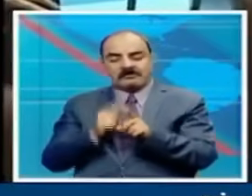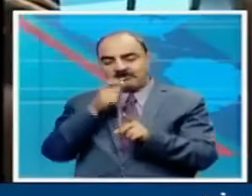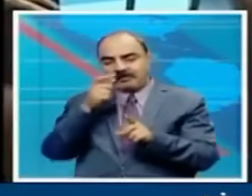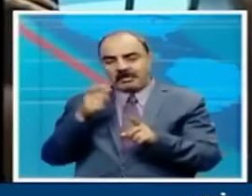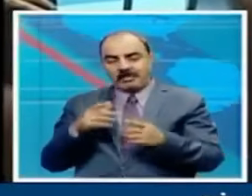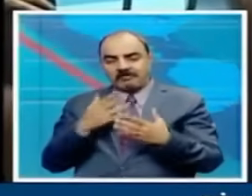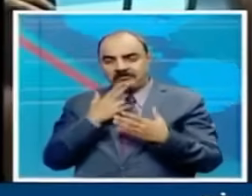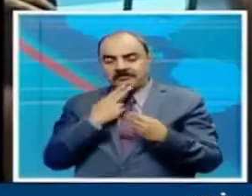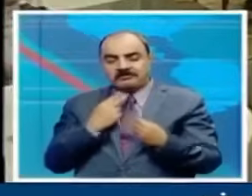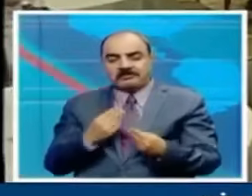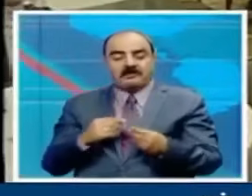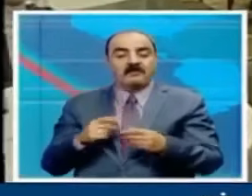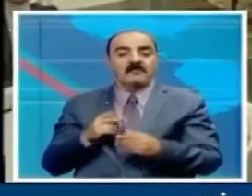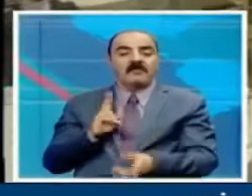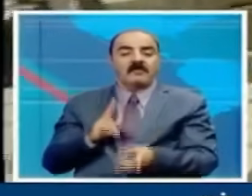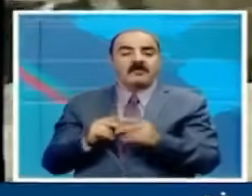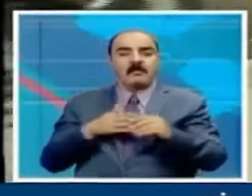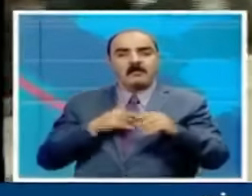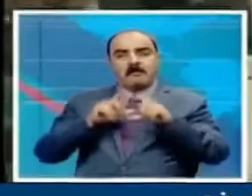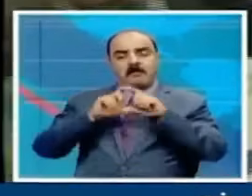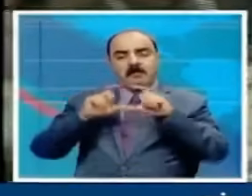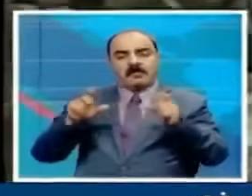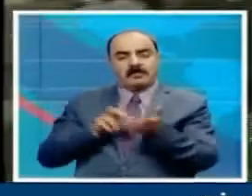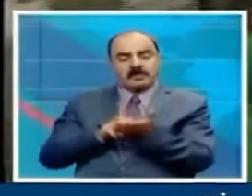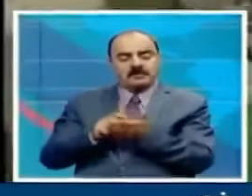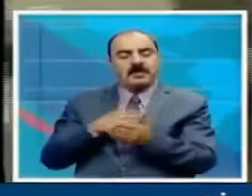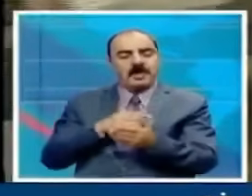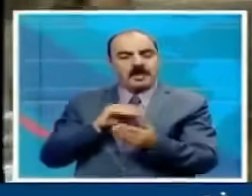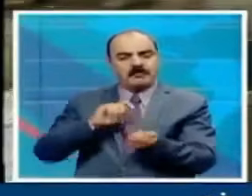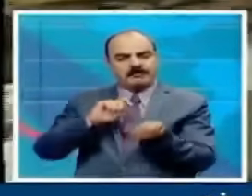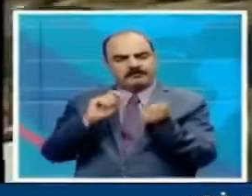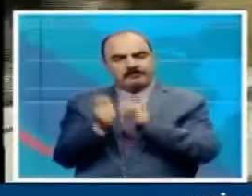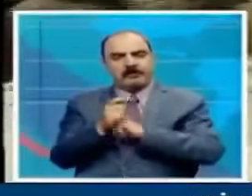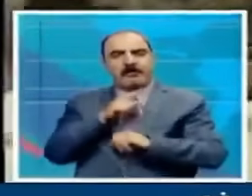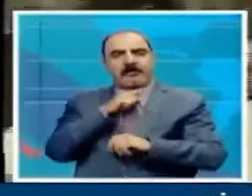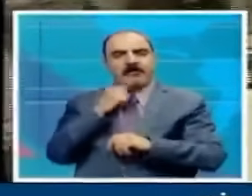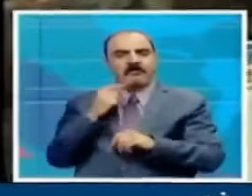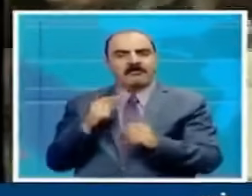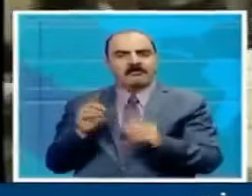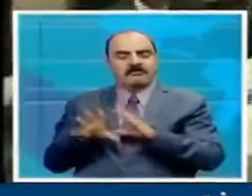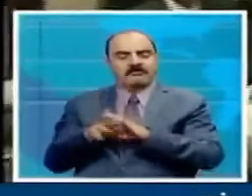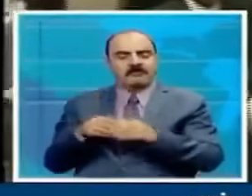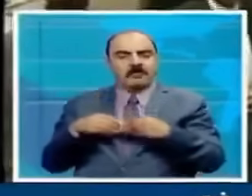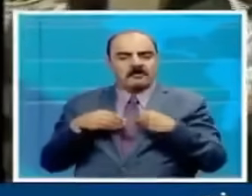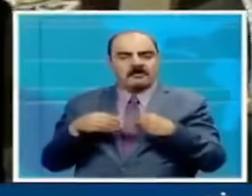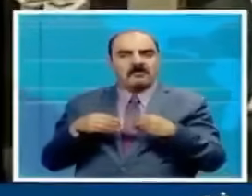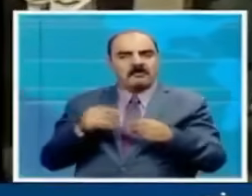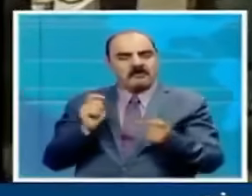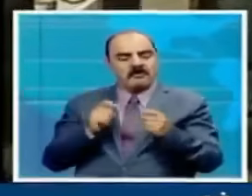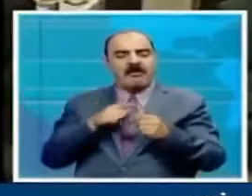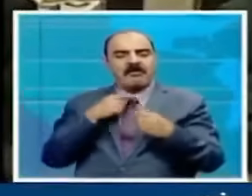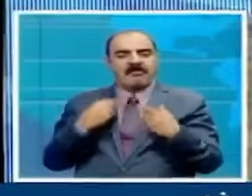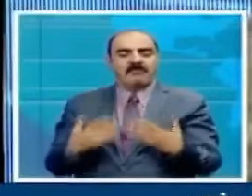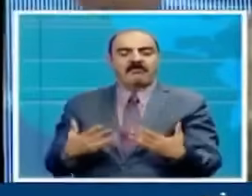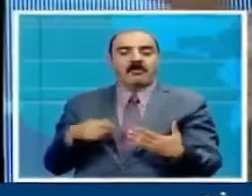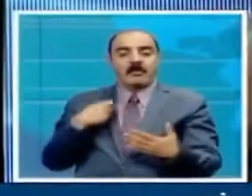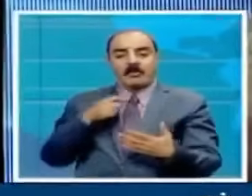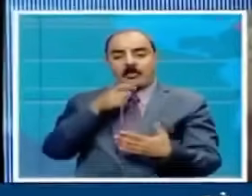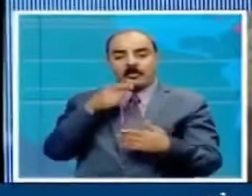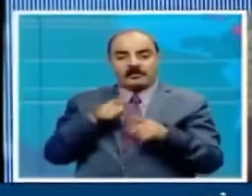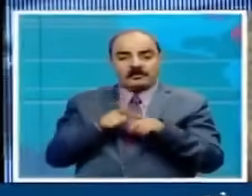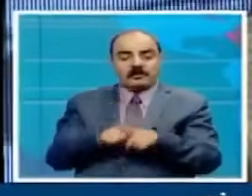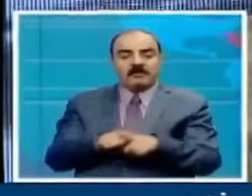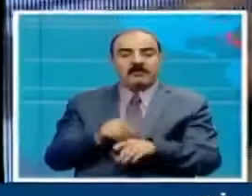الوطني تحت شعار مصر في مسارها نحو التحول الأخضر الصناعة الخضراء، بحضور وزيري